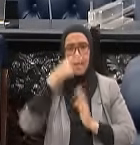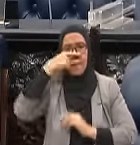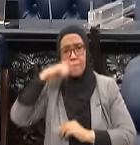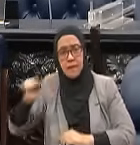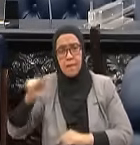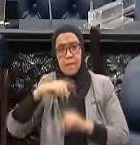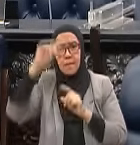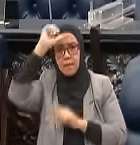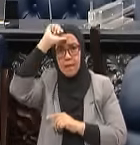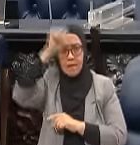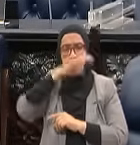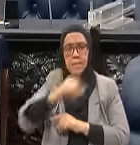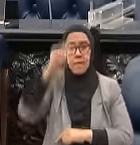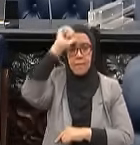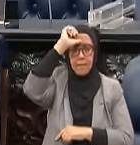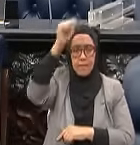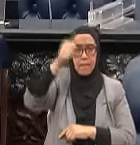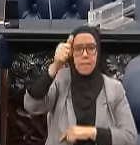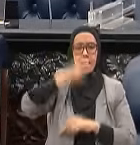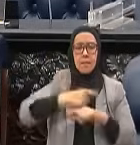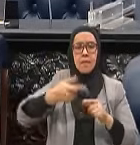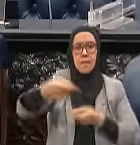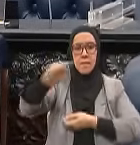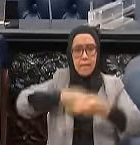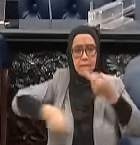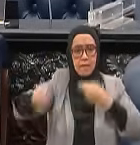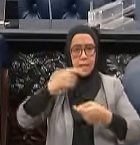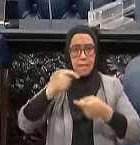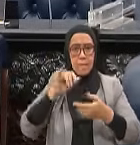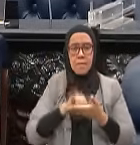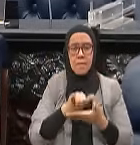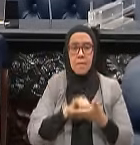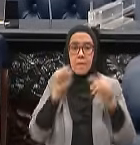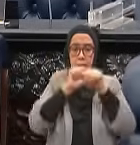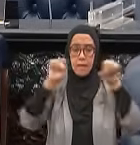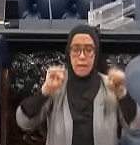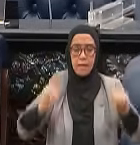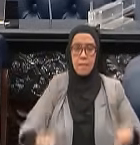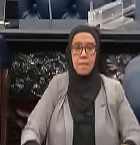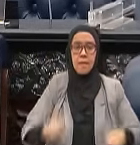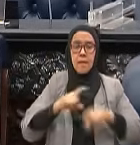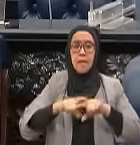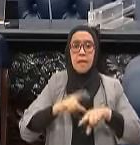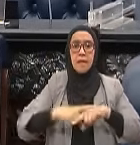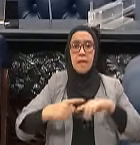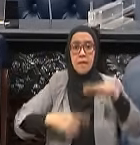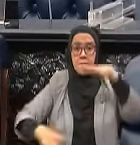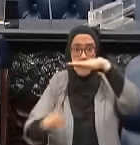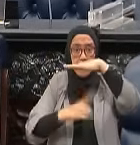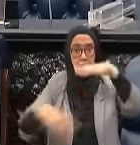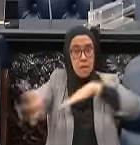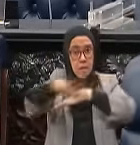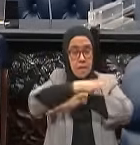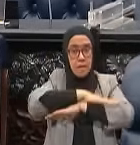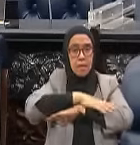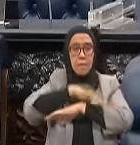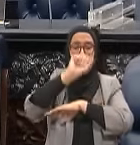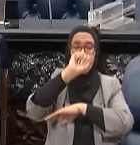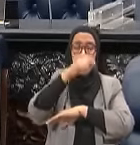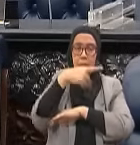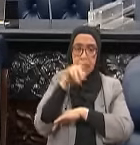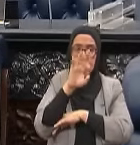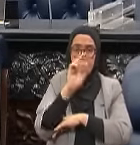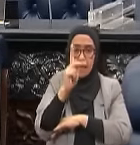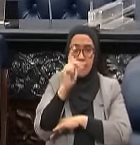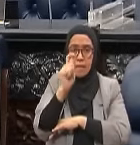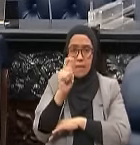exchange keyboard sistem ia sistem kepada selalu episode akan menghubungkan Singapura